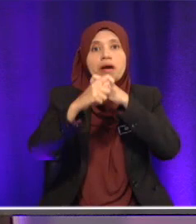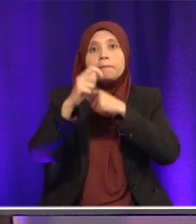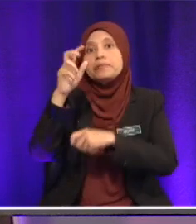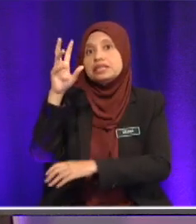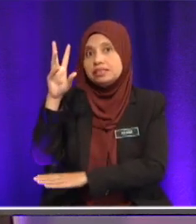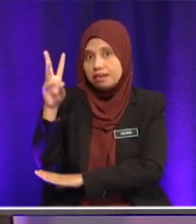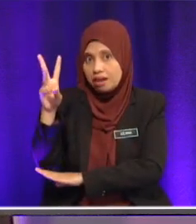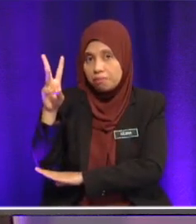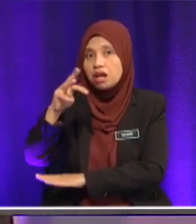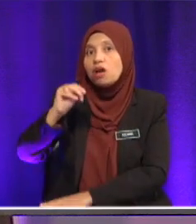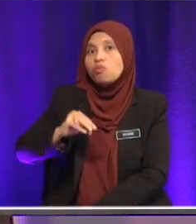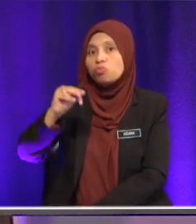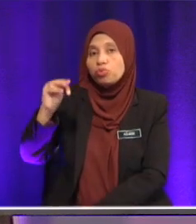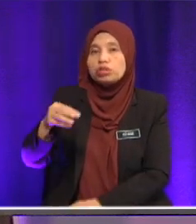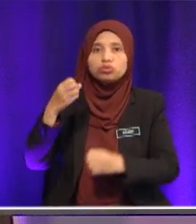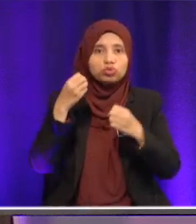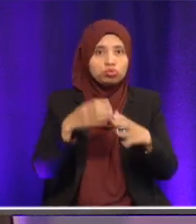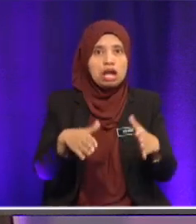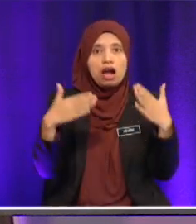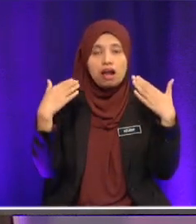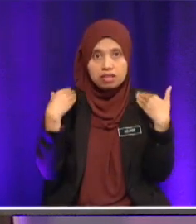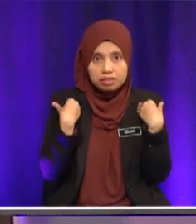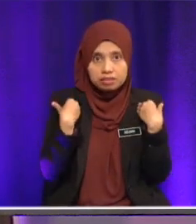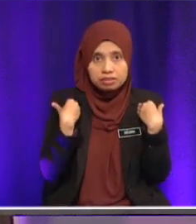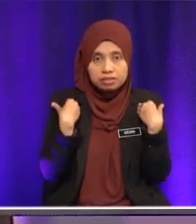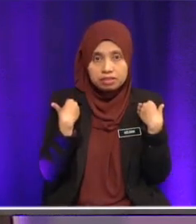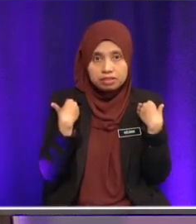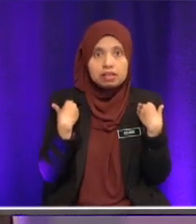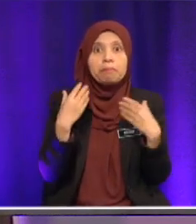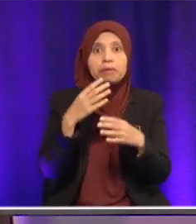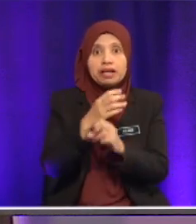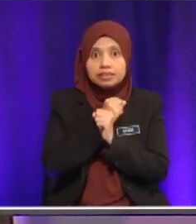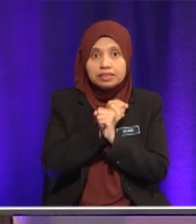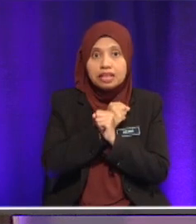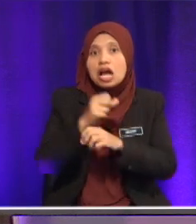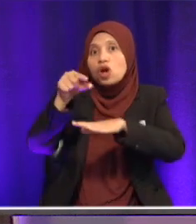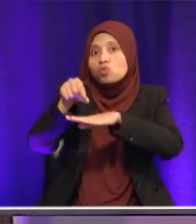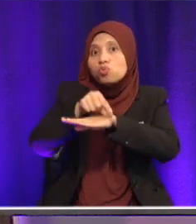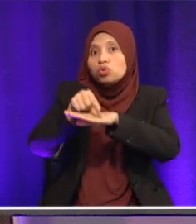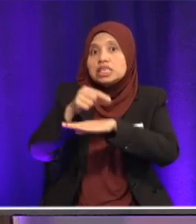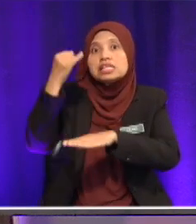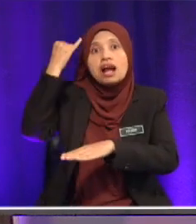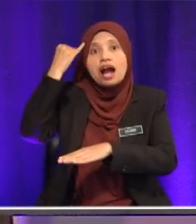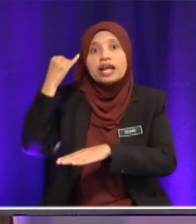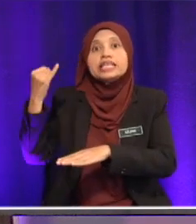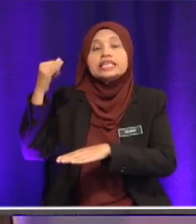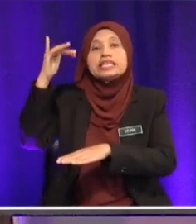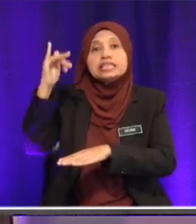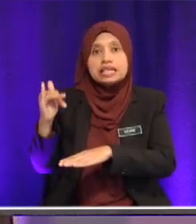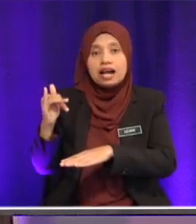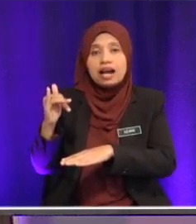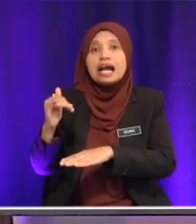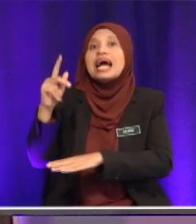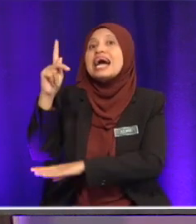tahap 6 ini murid ini dah ada apa terlihat dia dapat apa menggunakan ide yang kritis dan kreatif